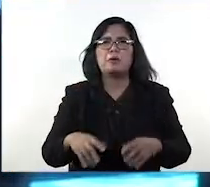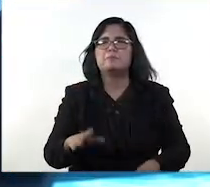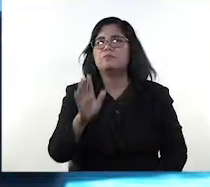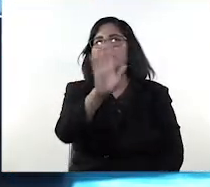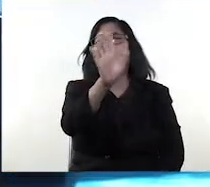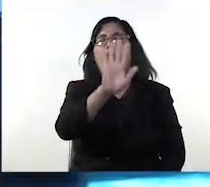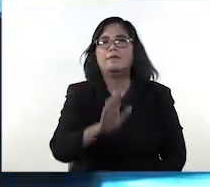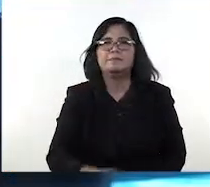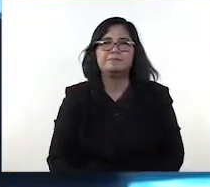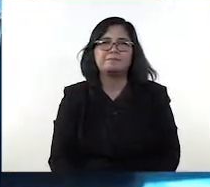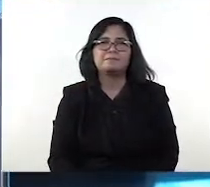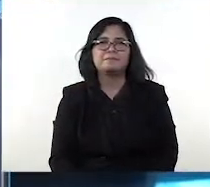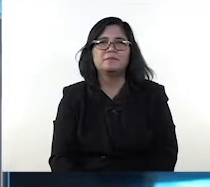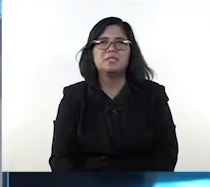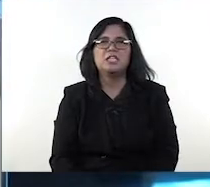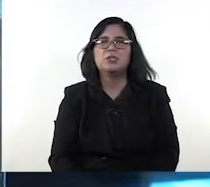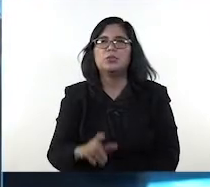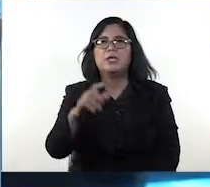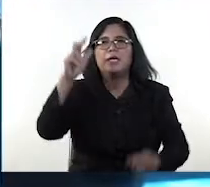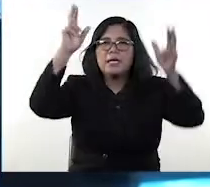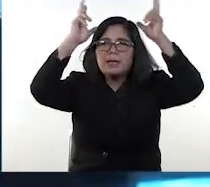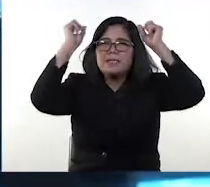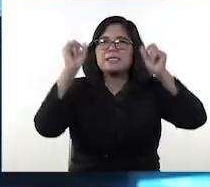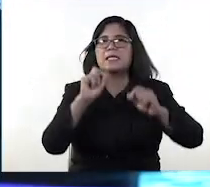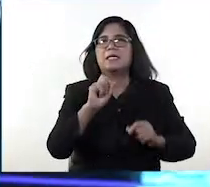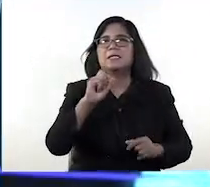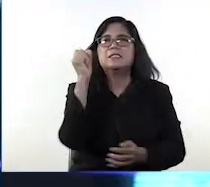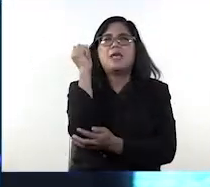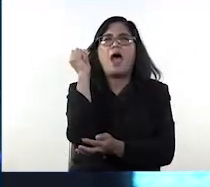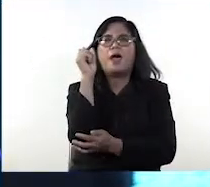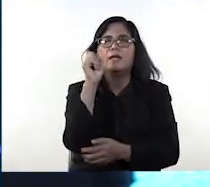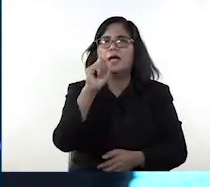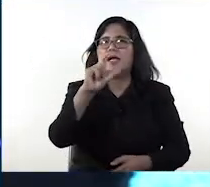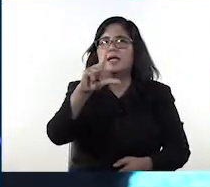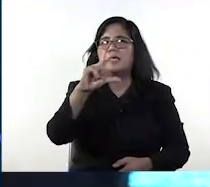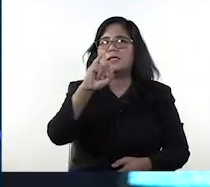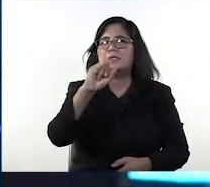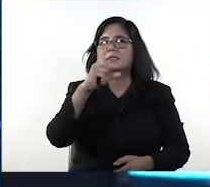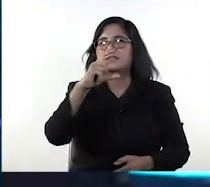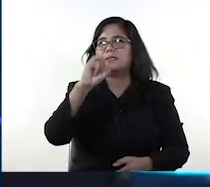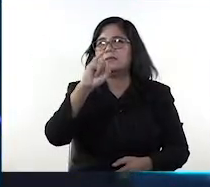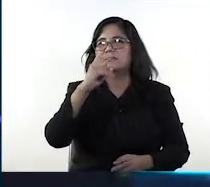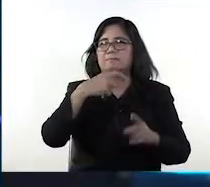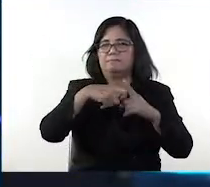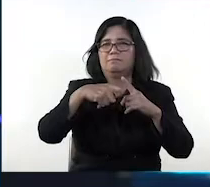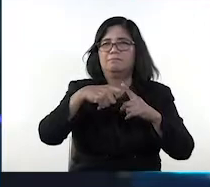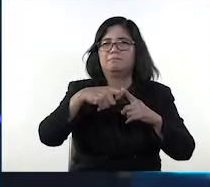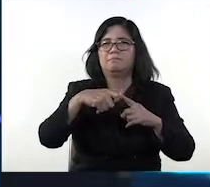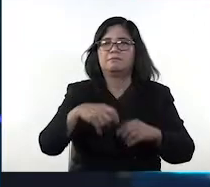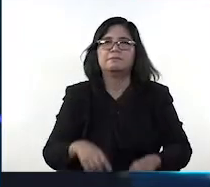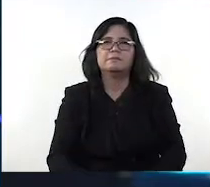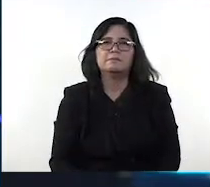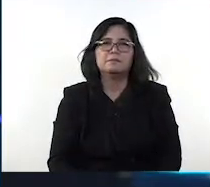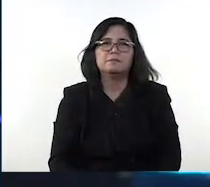saya air ya listriknya implisit Hai enak ketemu alasan-alasan yang rohani kita ketemu alasan-alasan yang masuk akal